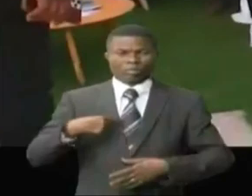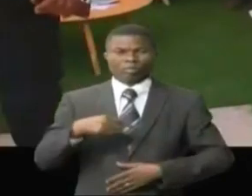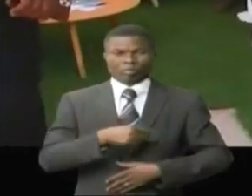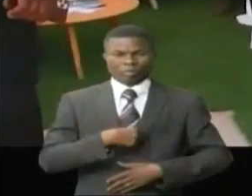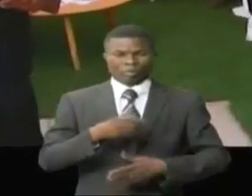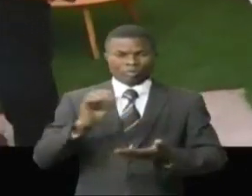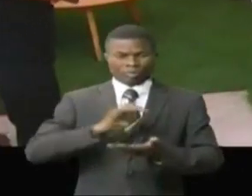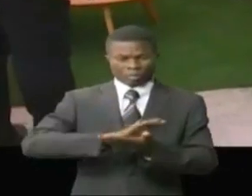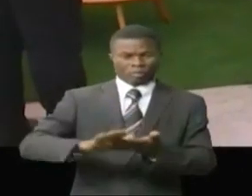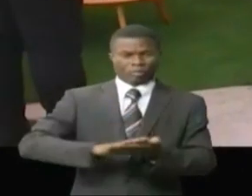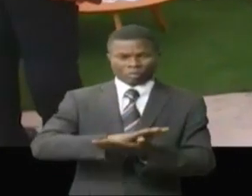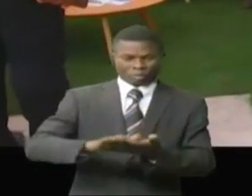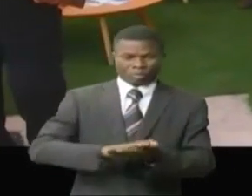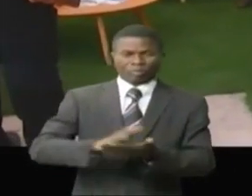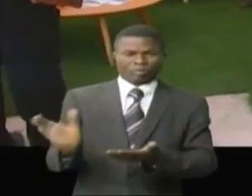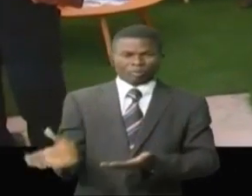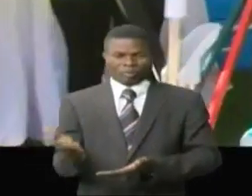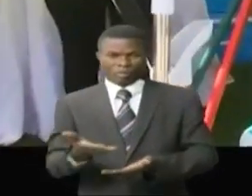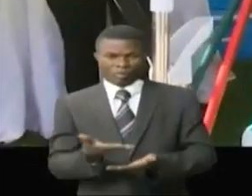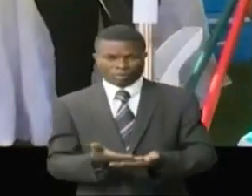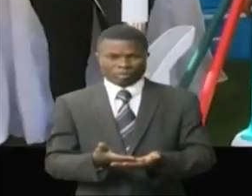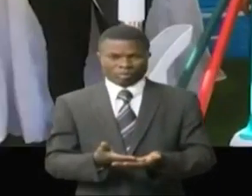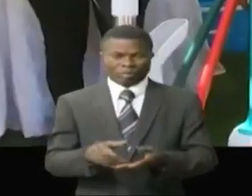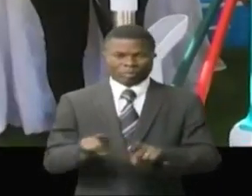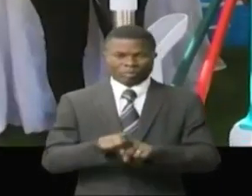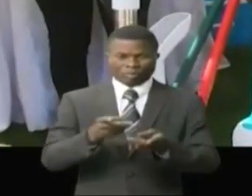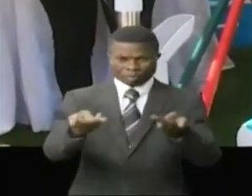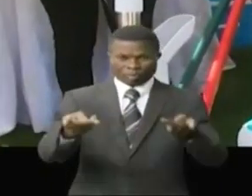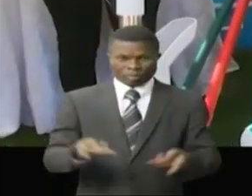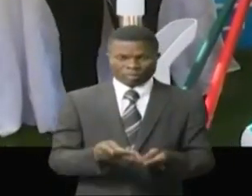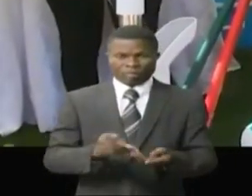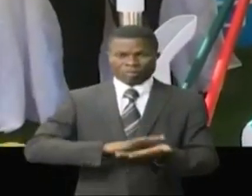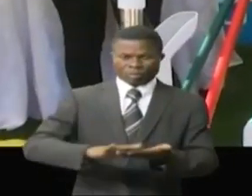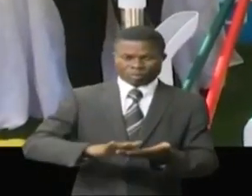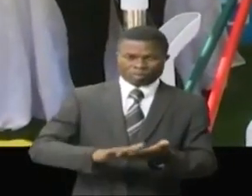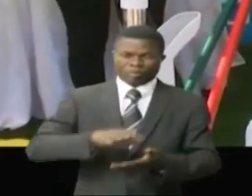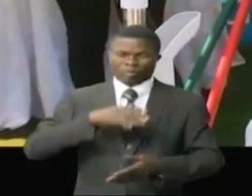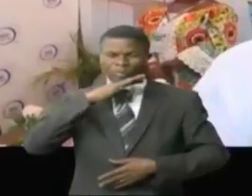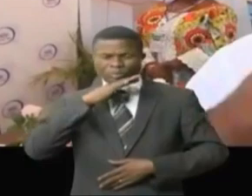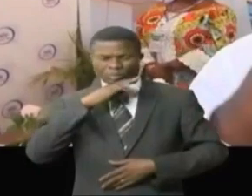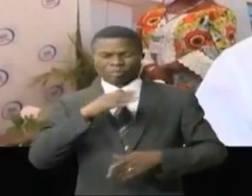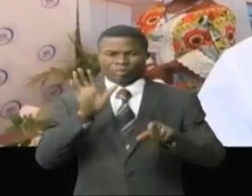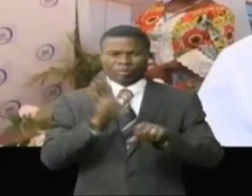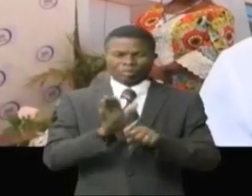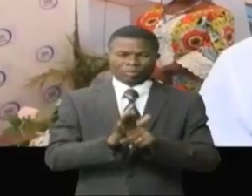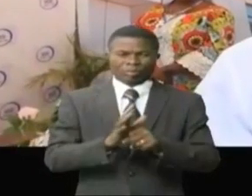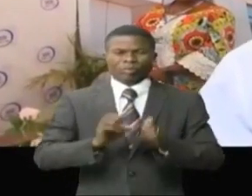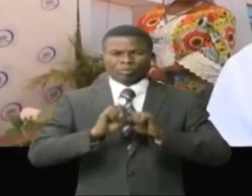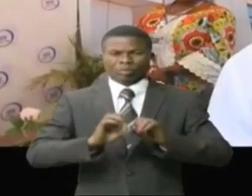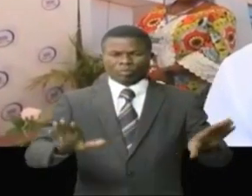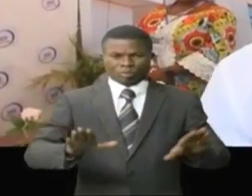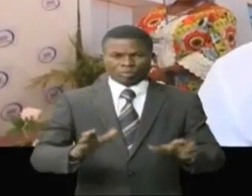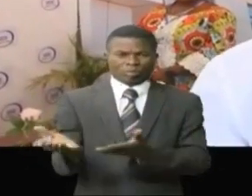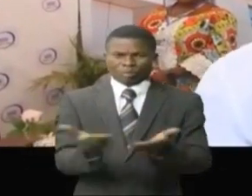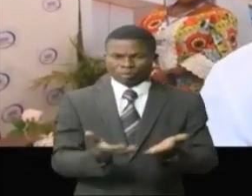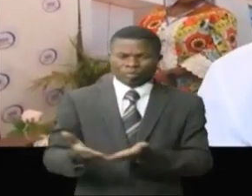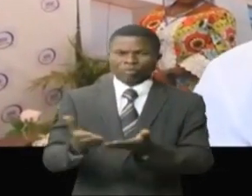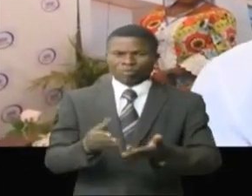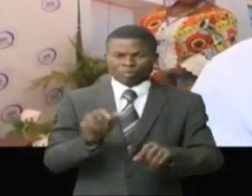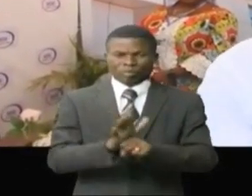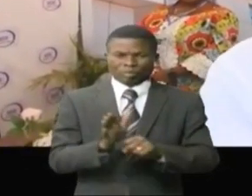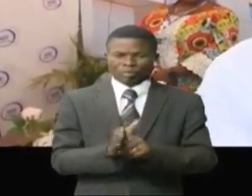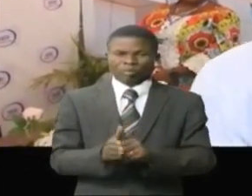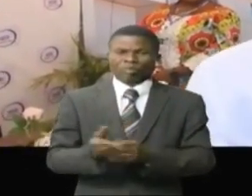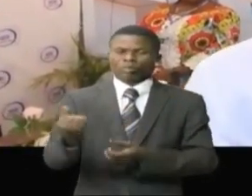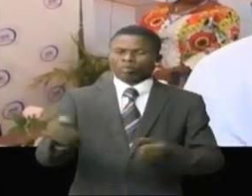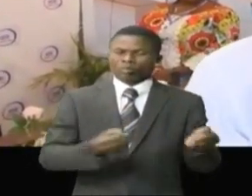nettoyage. Le nettoyage comprend toutes formes de surfaces. Les carreaux, le marbre, le vitre, on nettoie tout. Même si le carreau